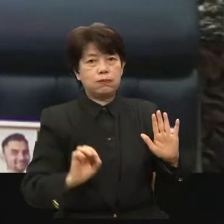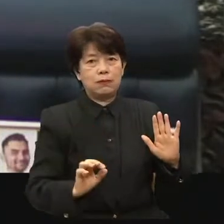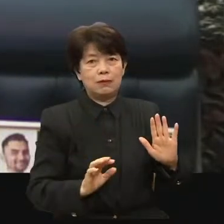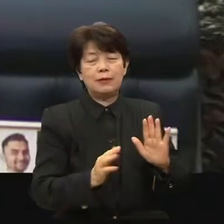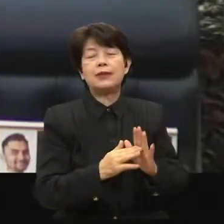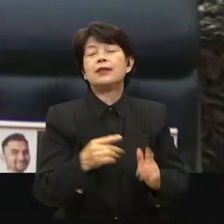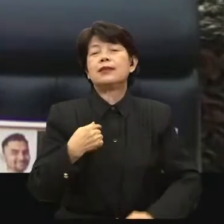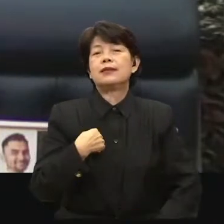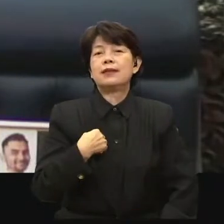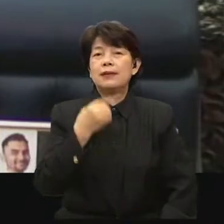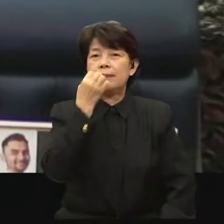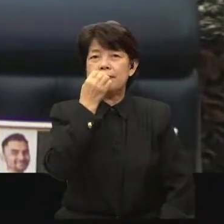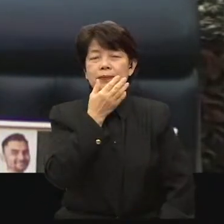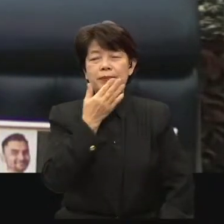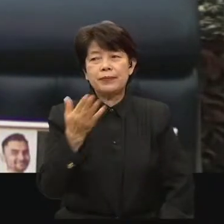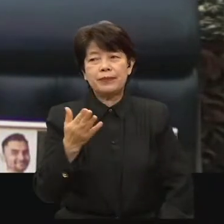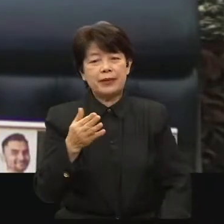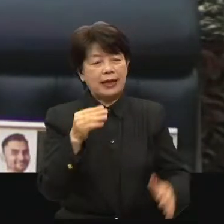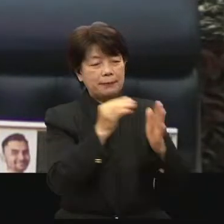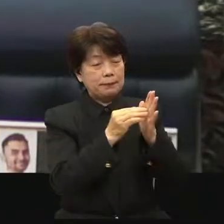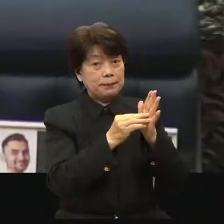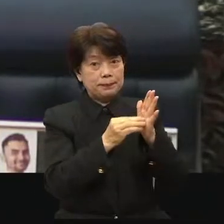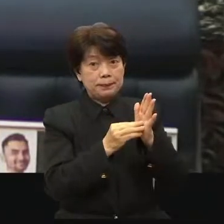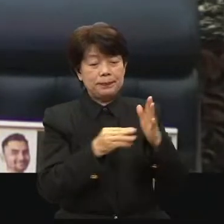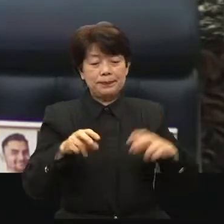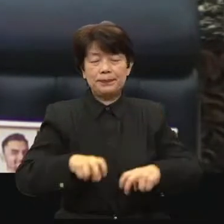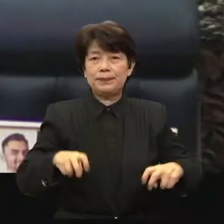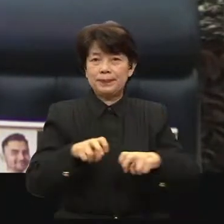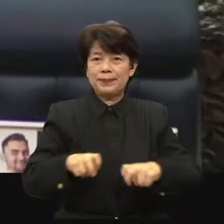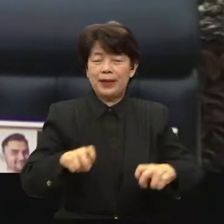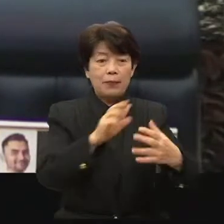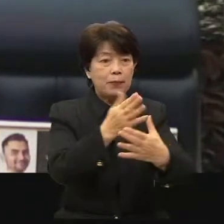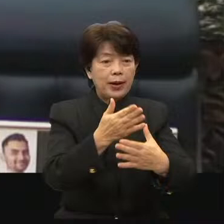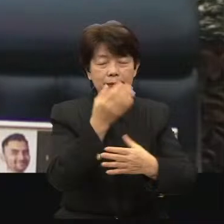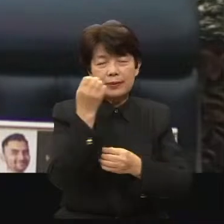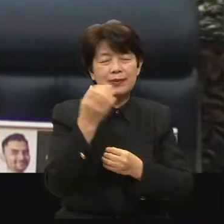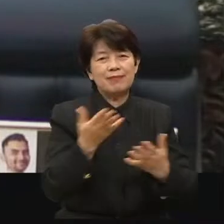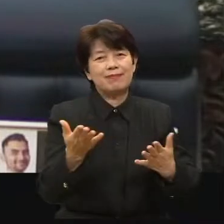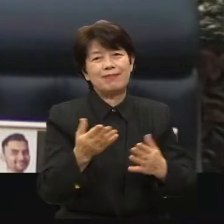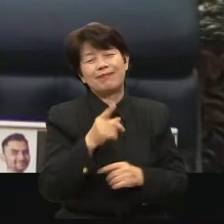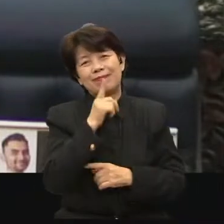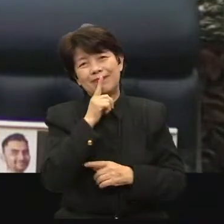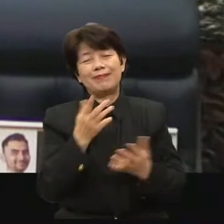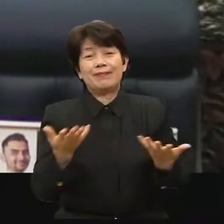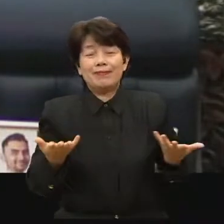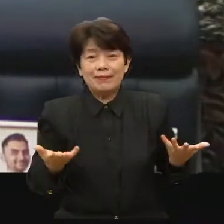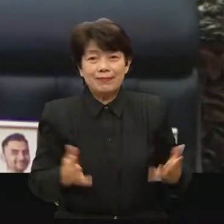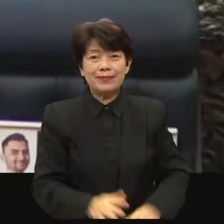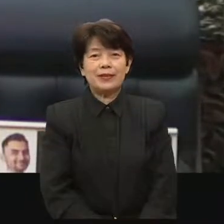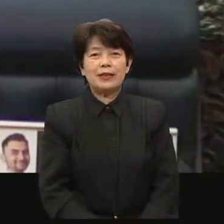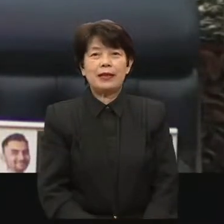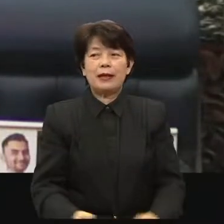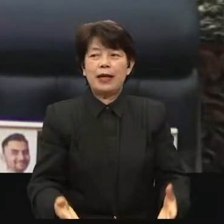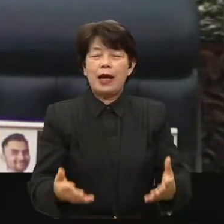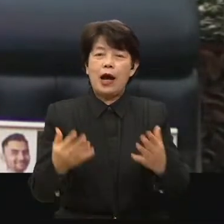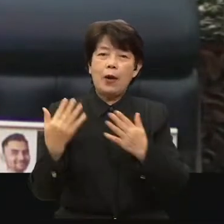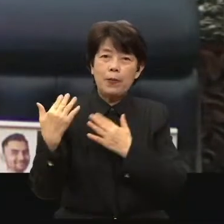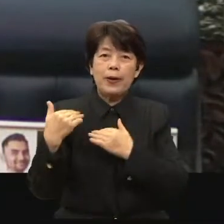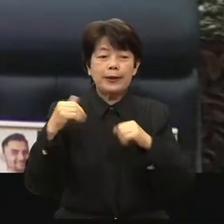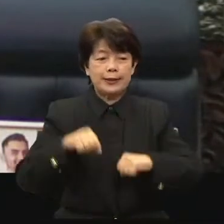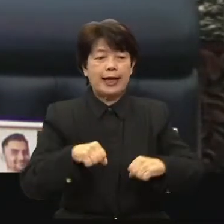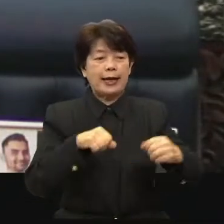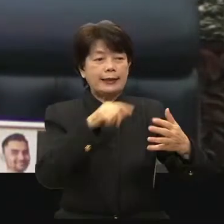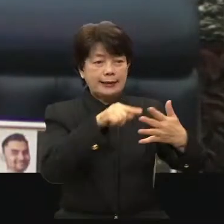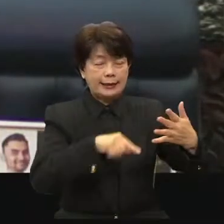tak ada butiran yang lebih perinci untuklah kongsi dengan ahli yang berhormat. Saya akan cuba dapatkan butiran yang lebih